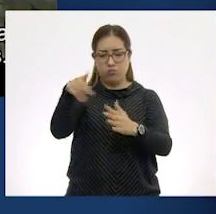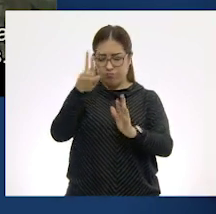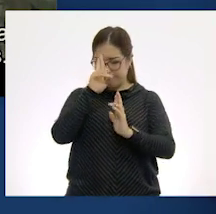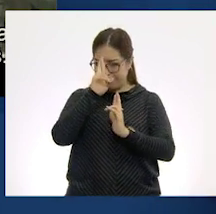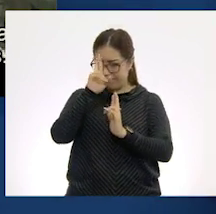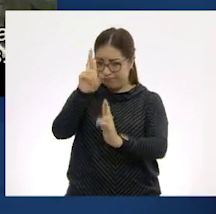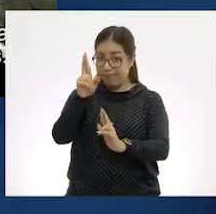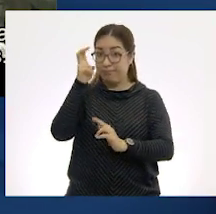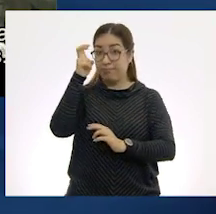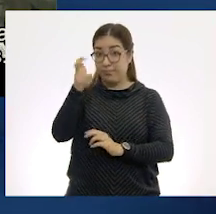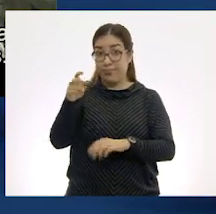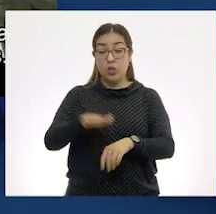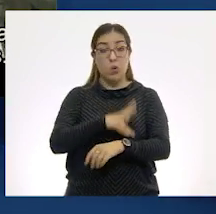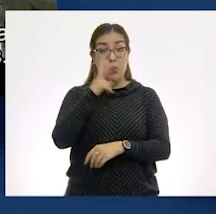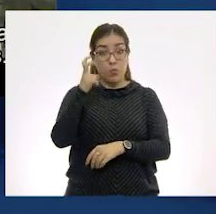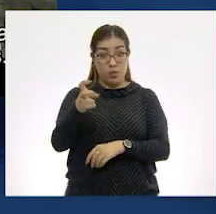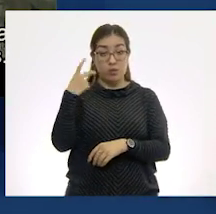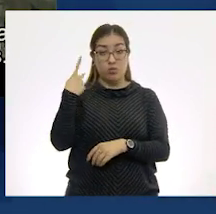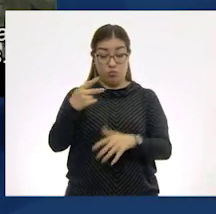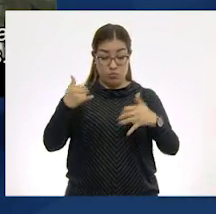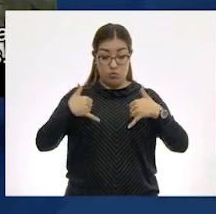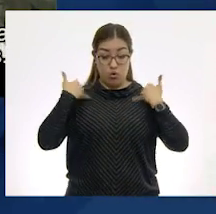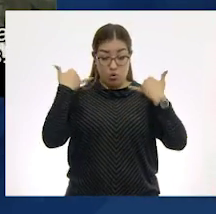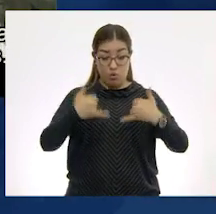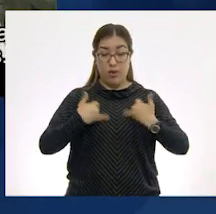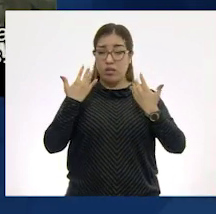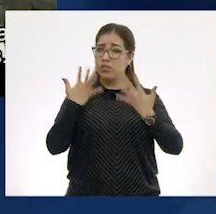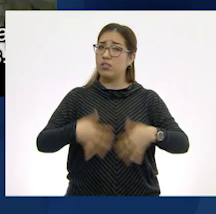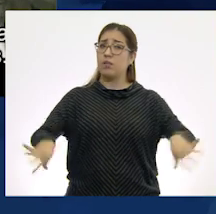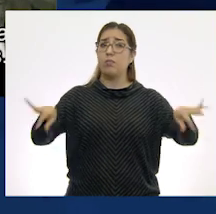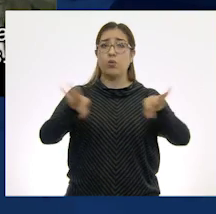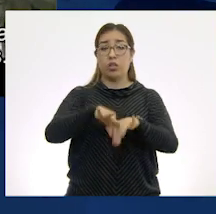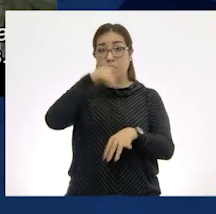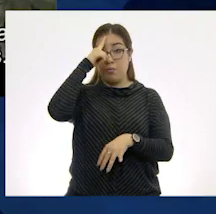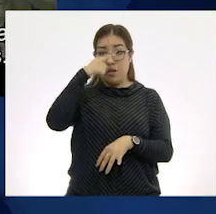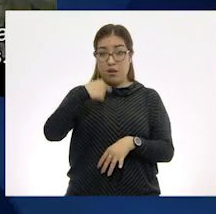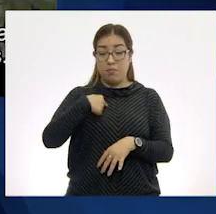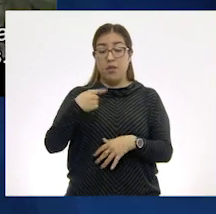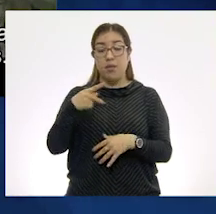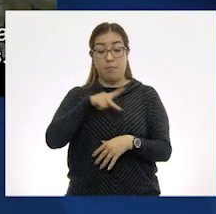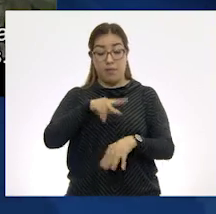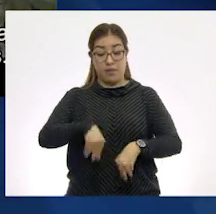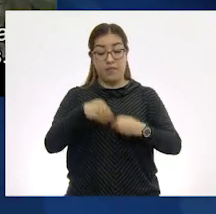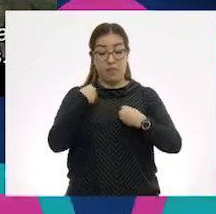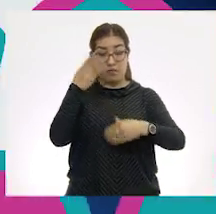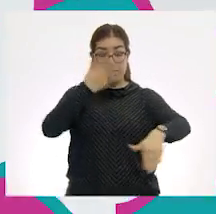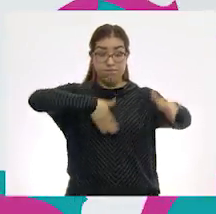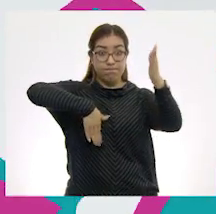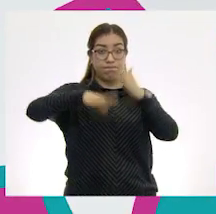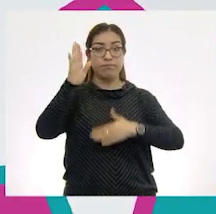年轻人来说，这可能是一个实现梦想的机会。所以他们呢，看起来都是很自信、很勇敢的样子。